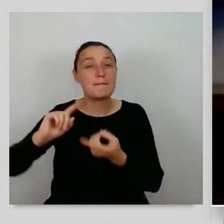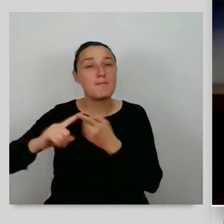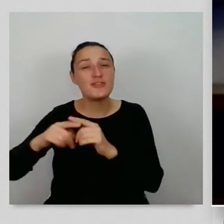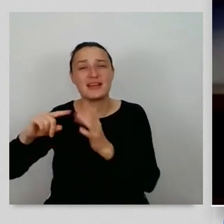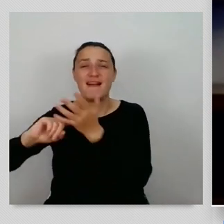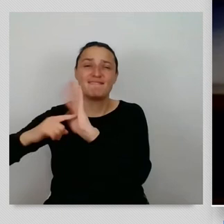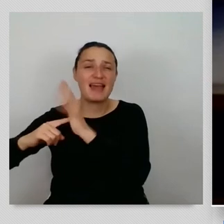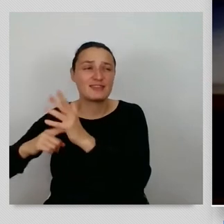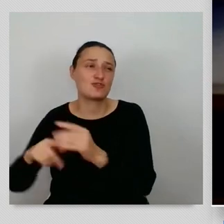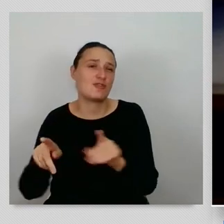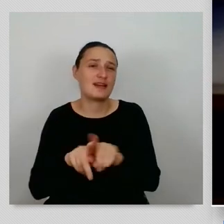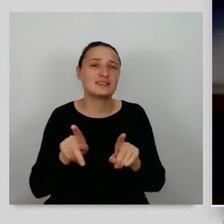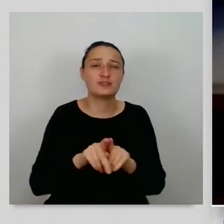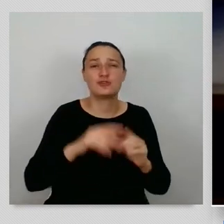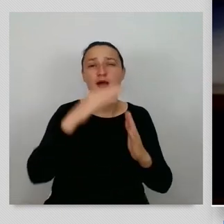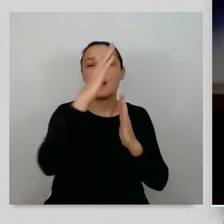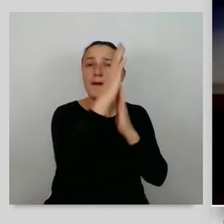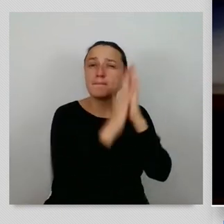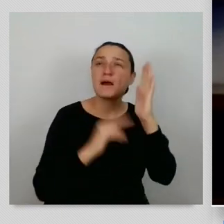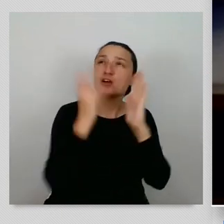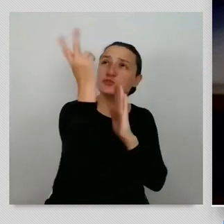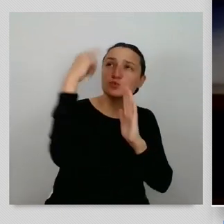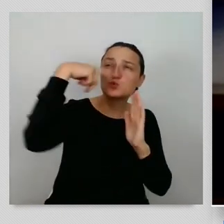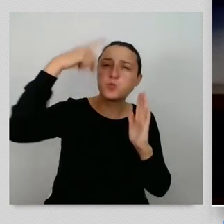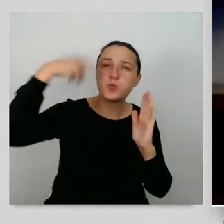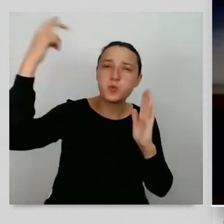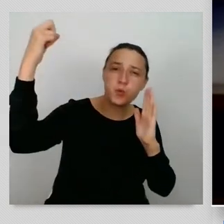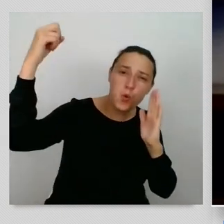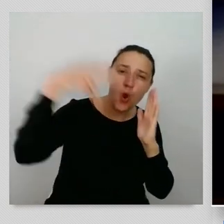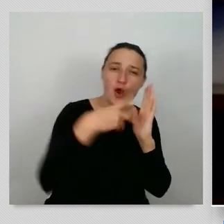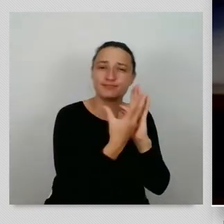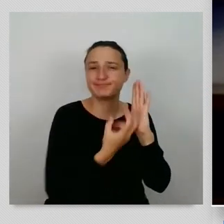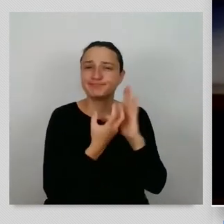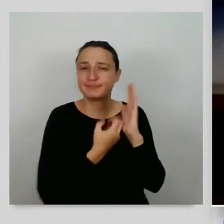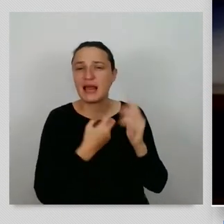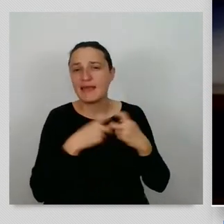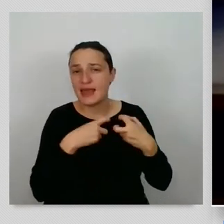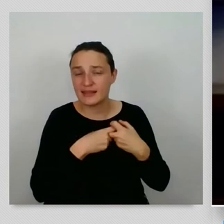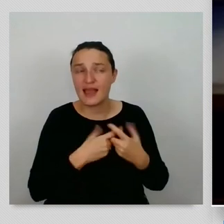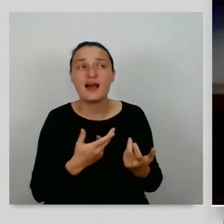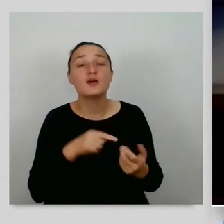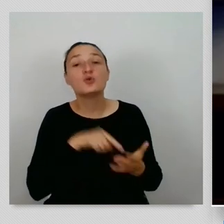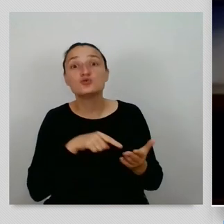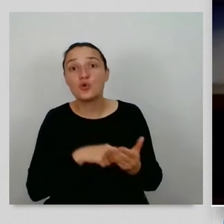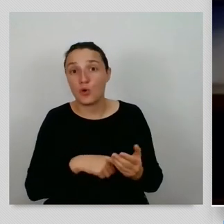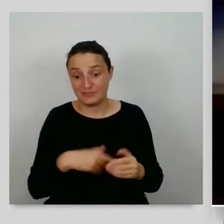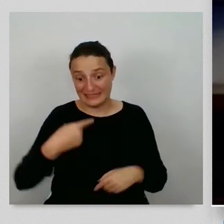się z fotowoltaiką, powodują, że za moment będziemy mieli odchodzenie Polaków od chęci